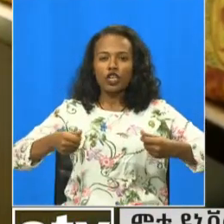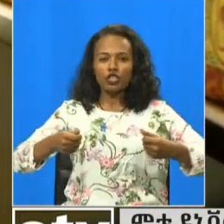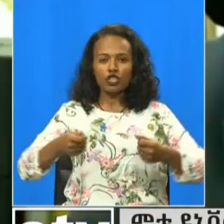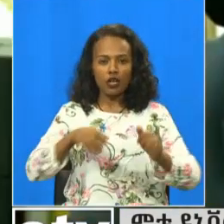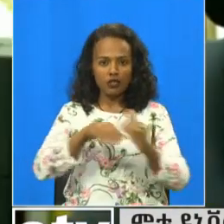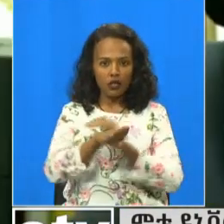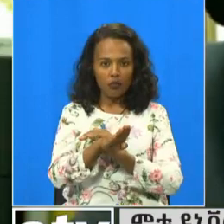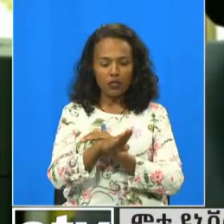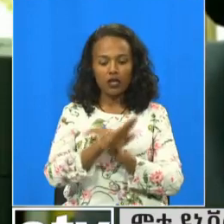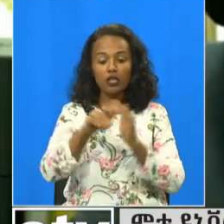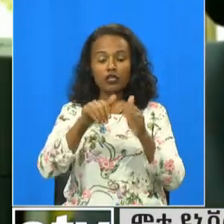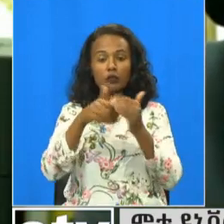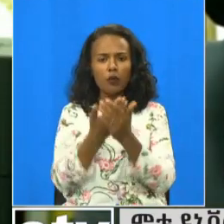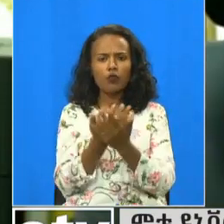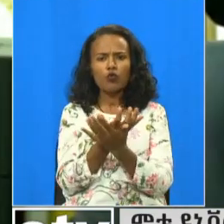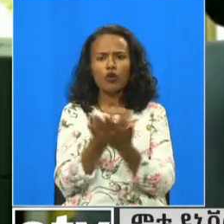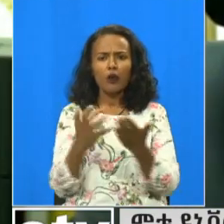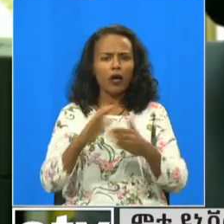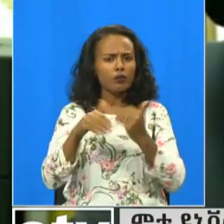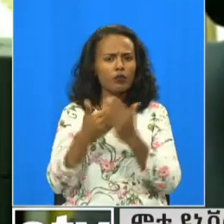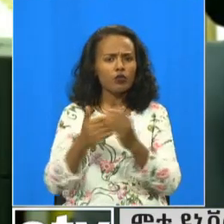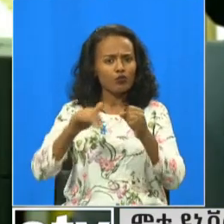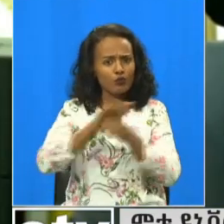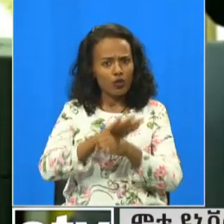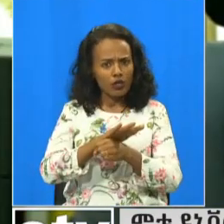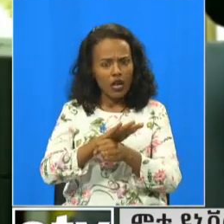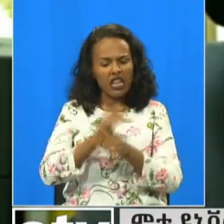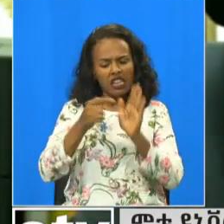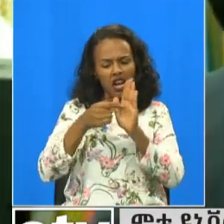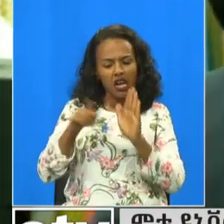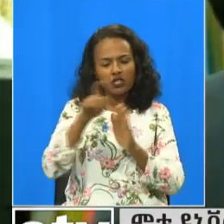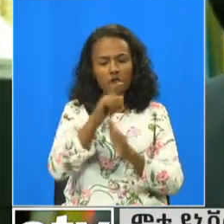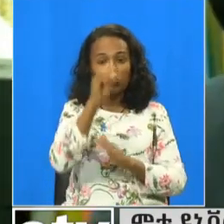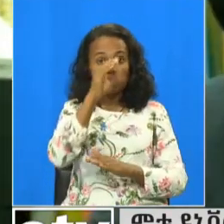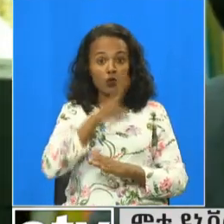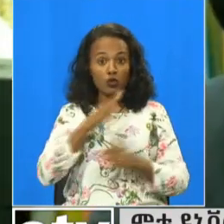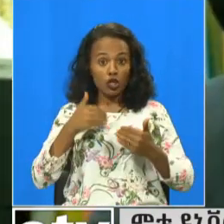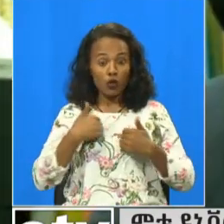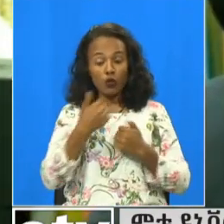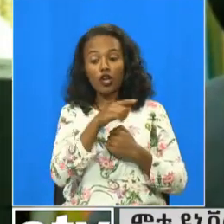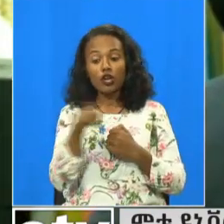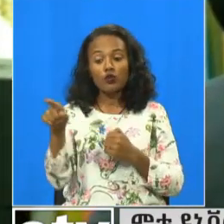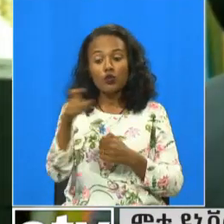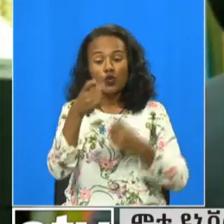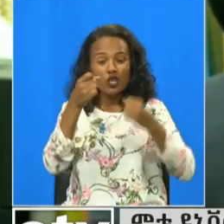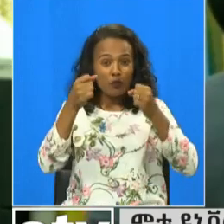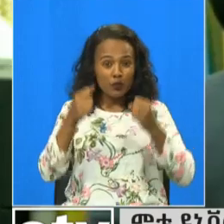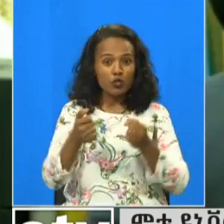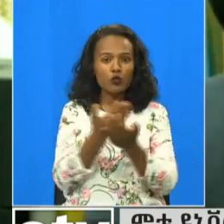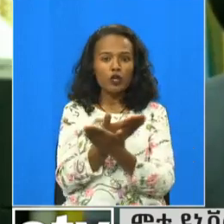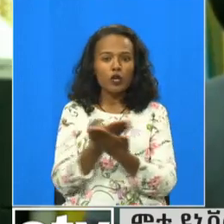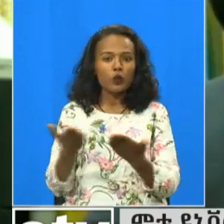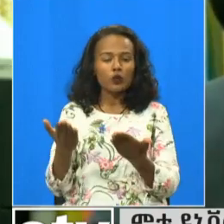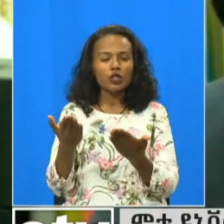አስገብተን ለዛም የሚሆን ግባቶች አዘጋጅተናል። ተጋላጭ ሊሆኑ የሚችሉ ወገኖች አሉ። ለነሱ ሊሆን የሚችሉ ነገሮችን